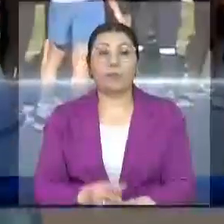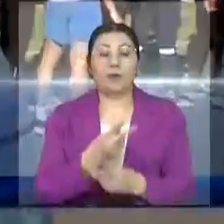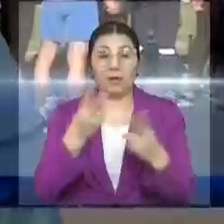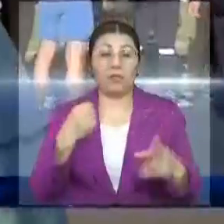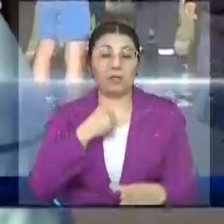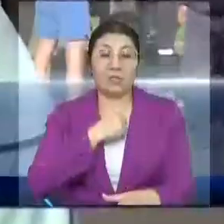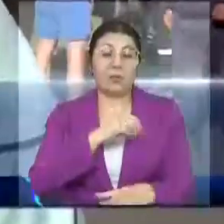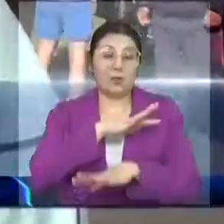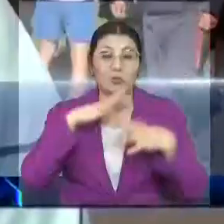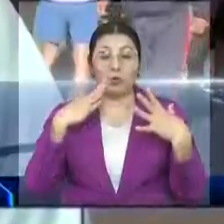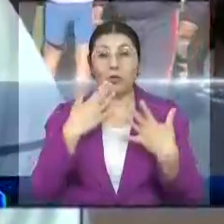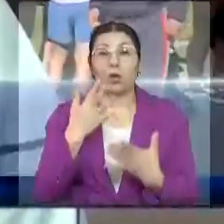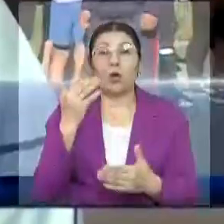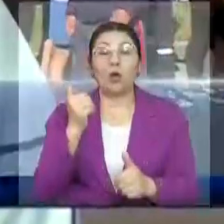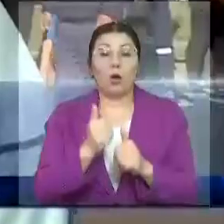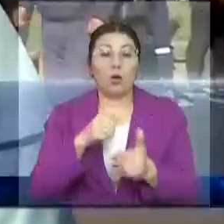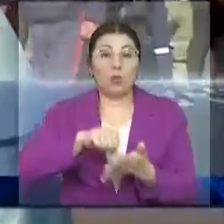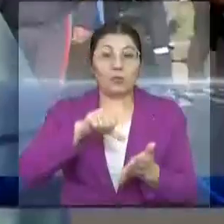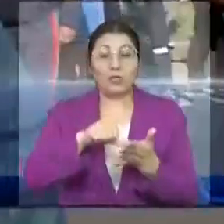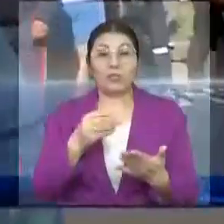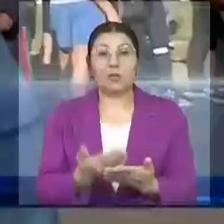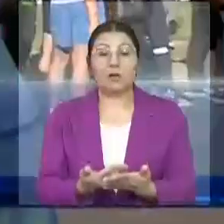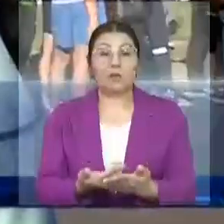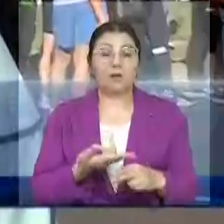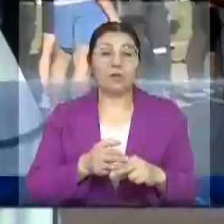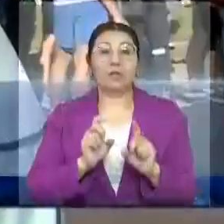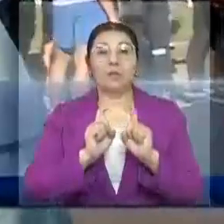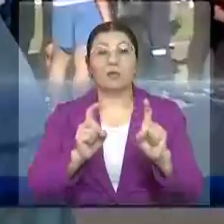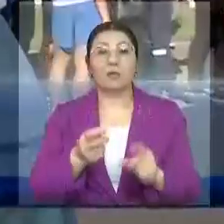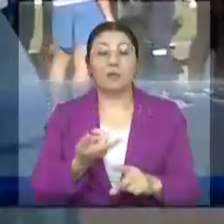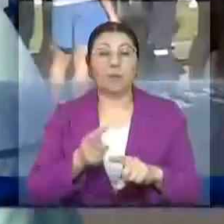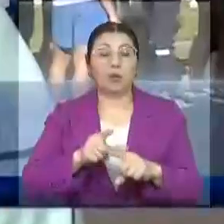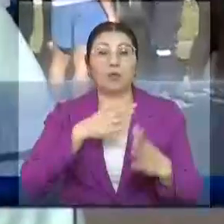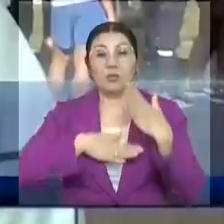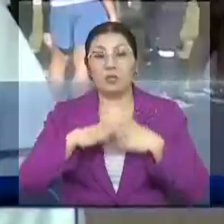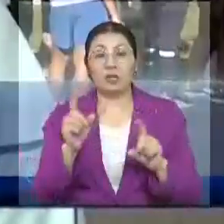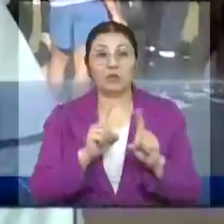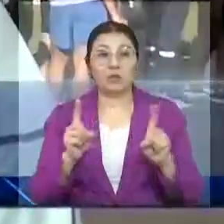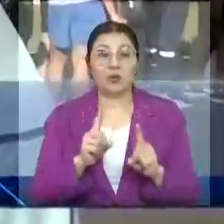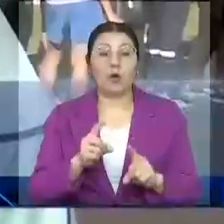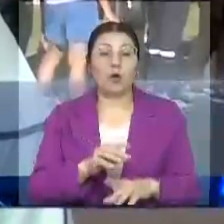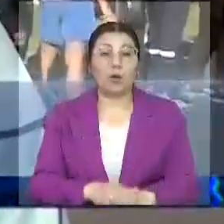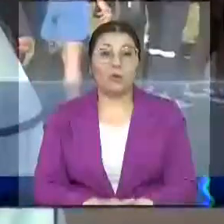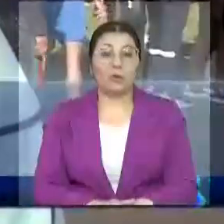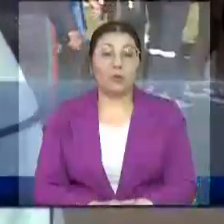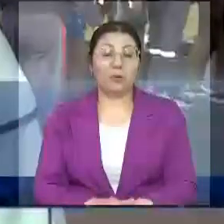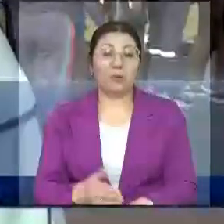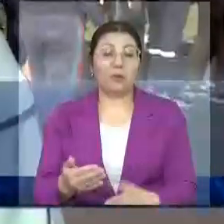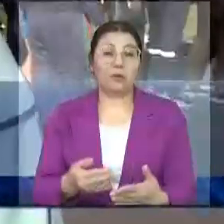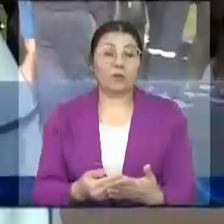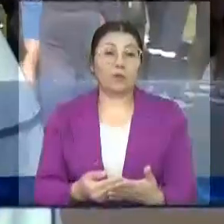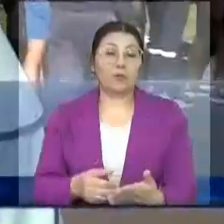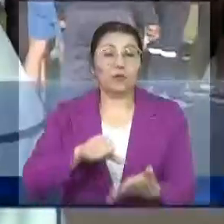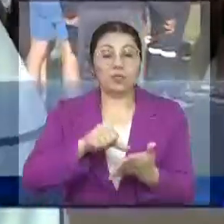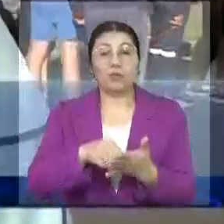количество участников, она всегда на пределе у нас, поэтому мы очень рады, что и очень много людей, которые с нами с 2015